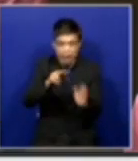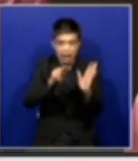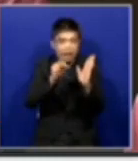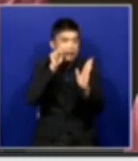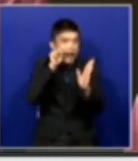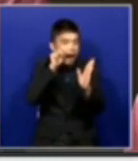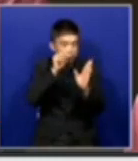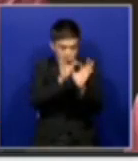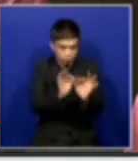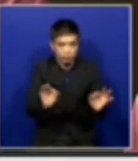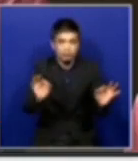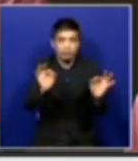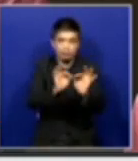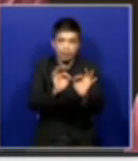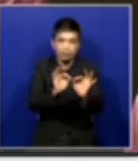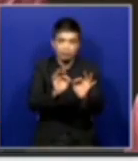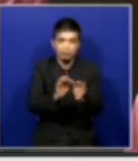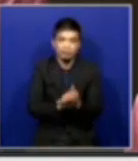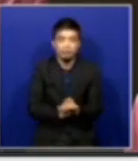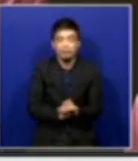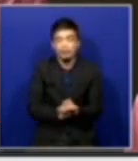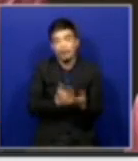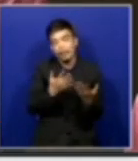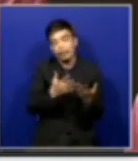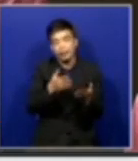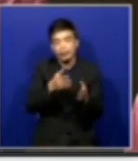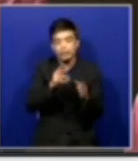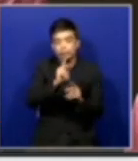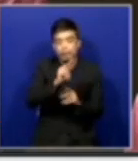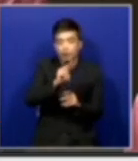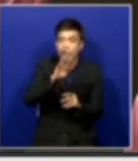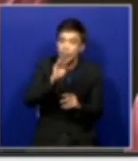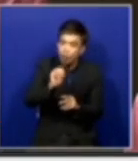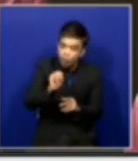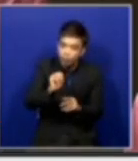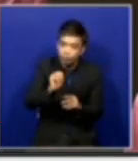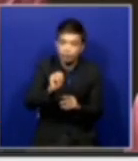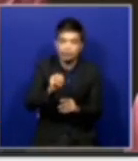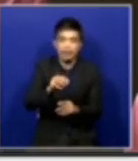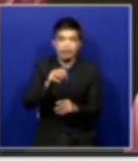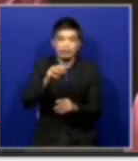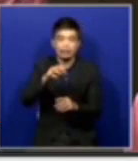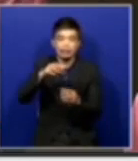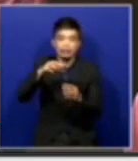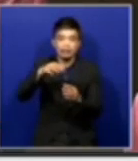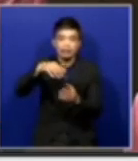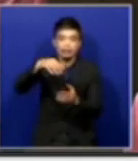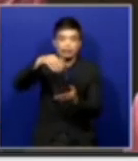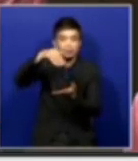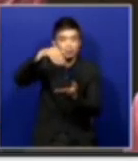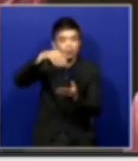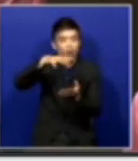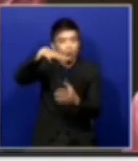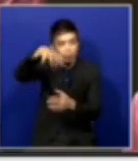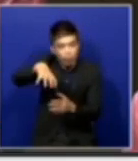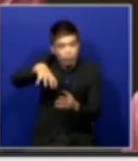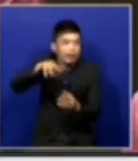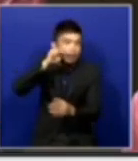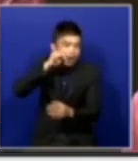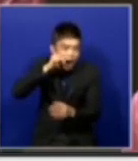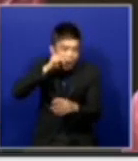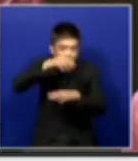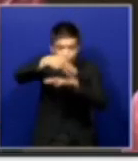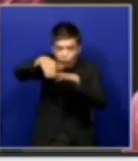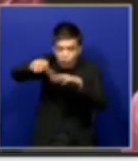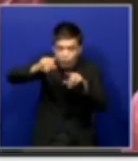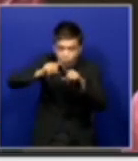านไม่ว่าจะเป็นจากกรมชลประทานเองจากกรมทรัพยากรน้ำนะครับในพื้นที่นอกเขตชลประทานผมคิดว่